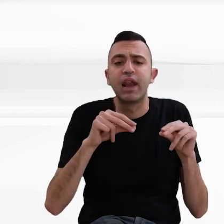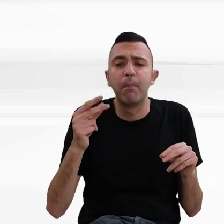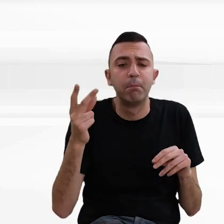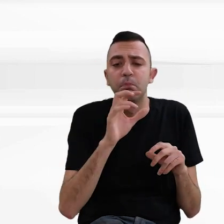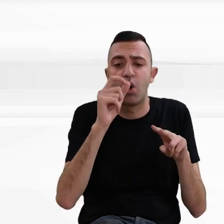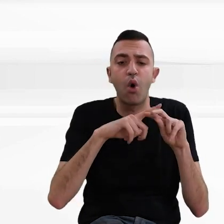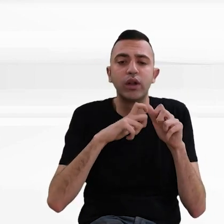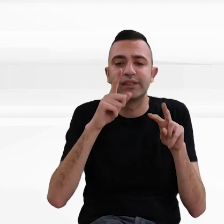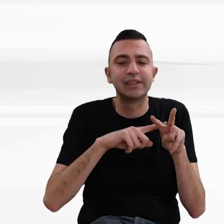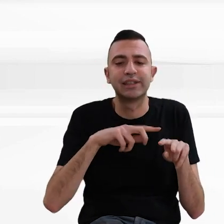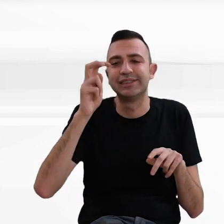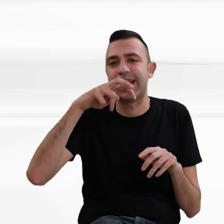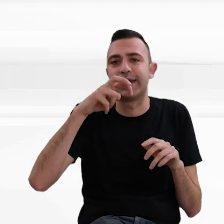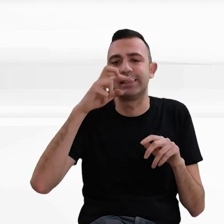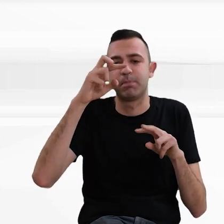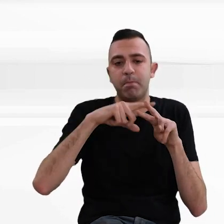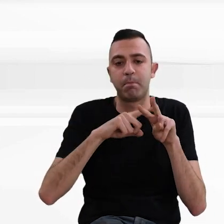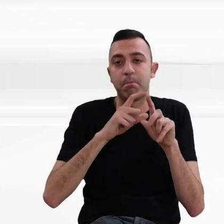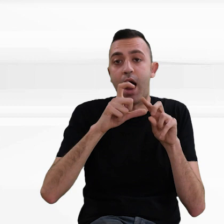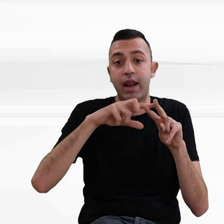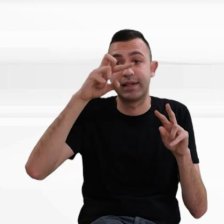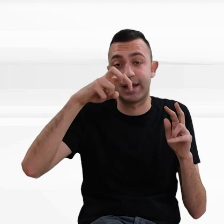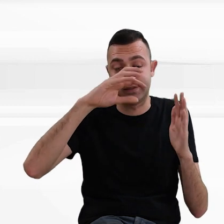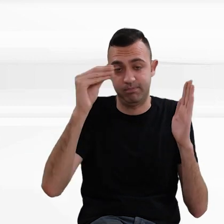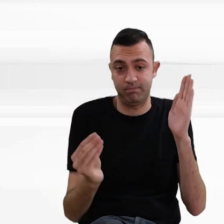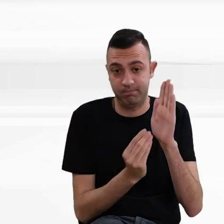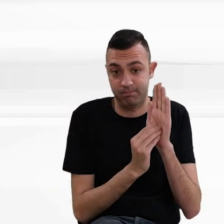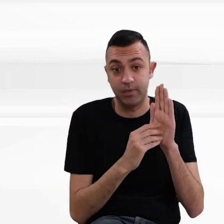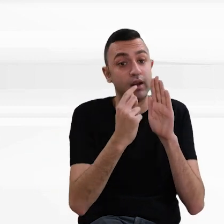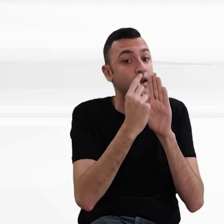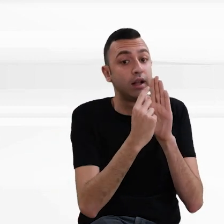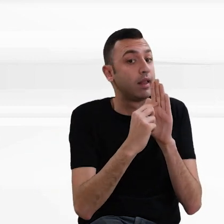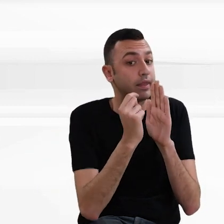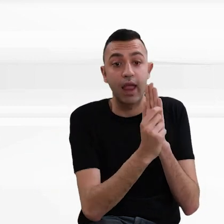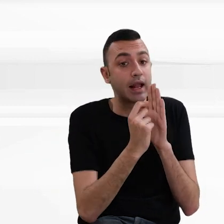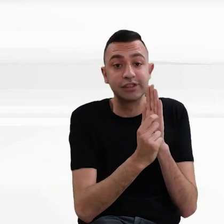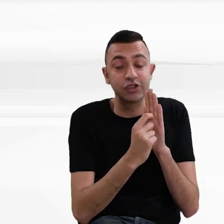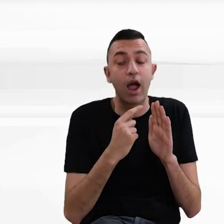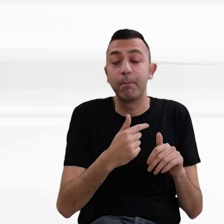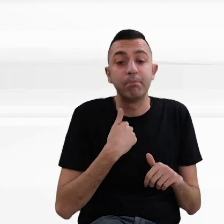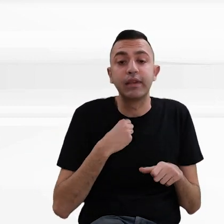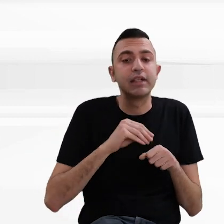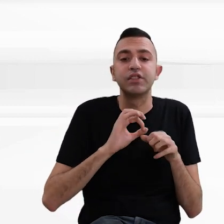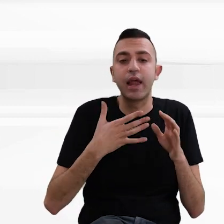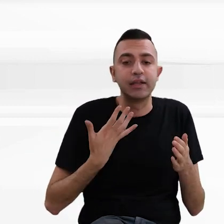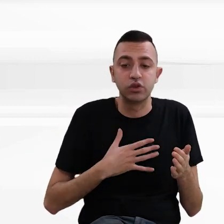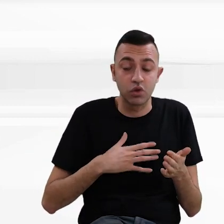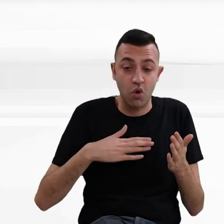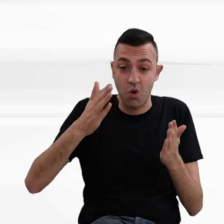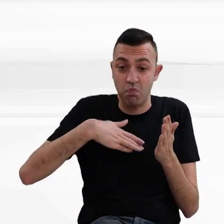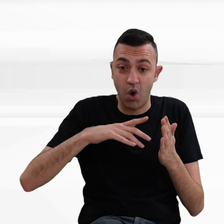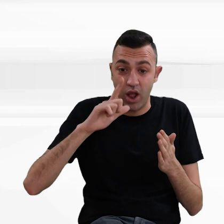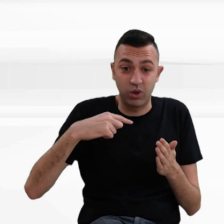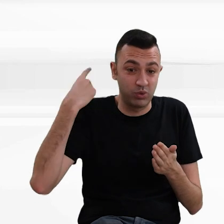sayısı 8 olduğu için paydayı 8 yazdım Benden istediğiniz sevgili öğrenciler benden istedi bu yıl yüzün